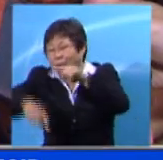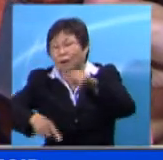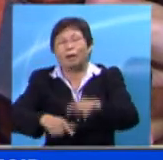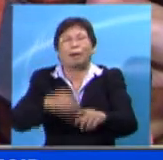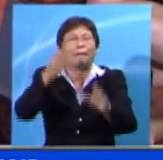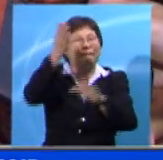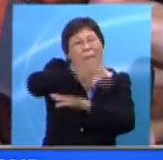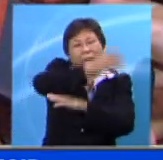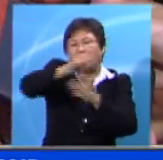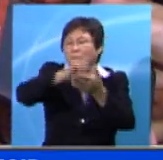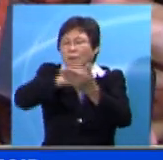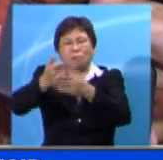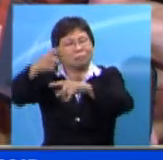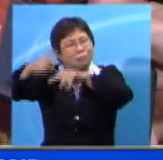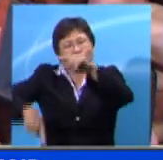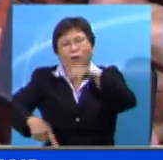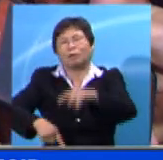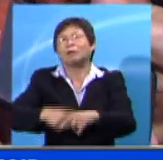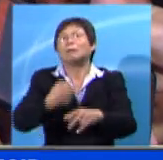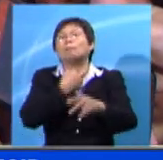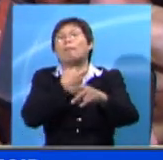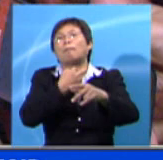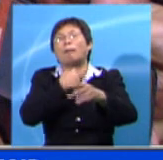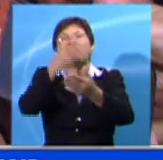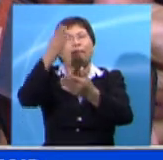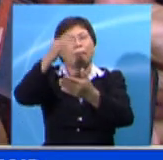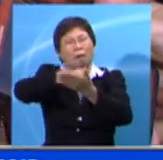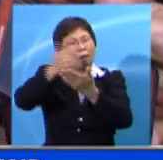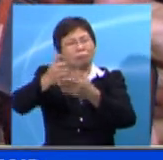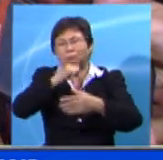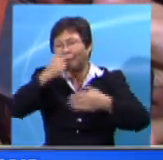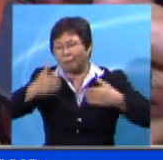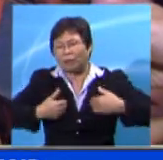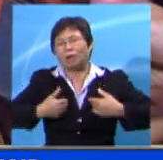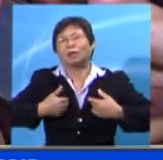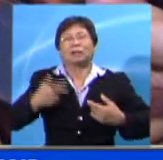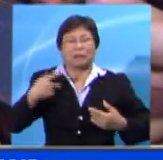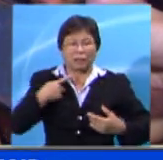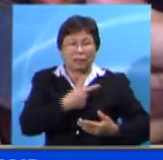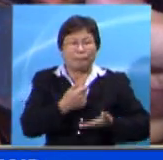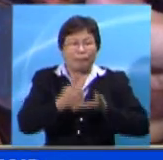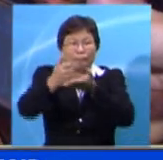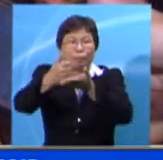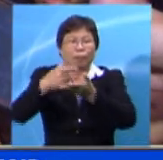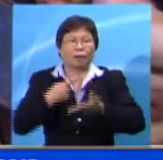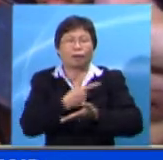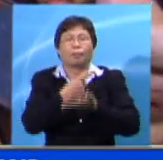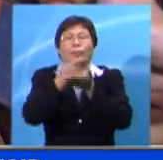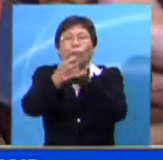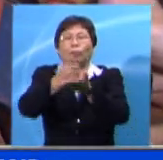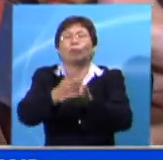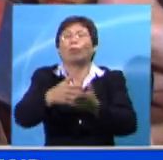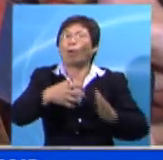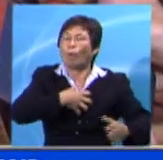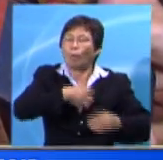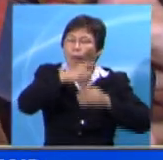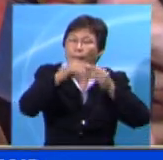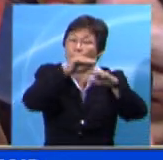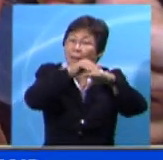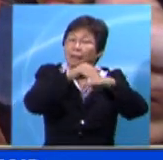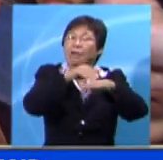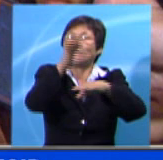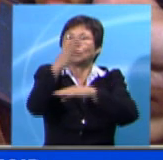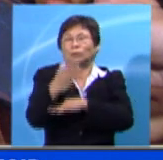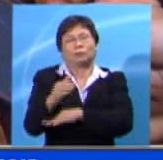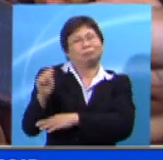ban akaun yang terentu untuk apa sekat akun itu tidak ada kecuali kita Boleh bantu untuk kita buat pada Facebook tetapi itu